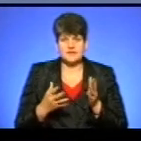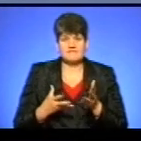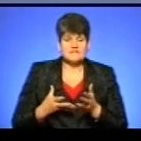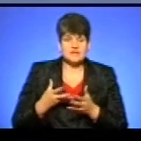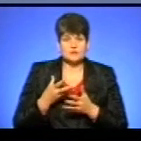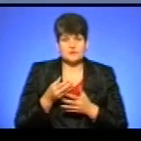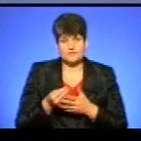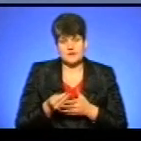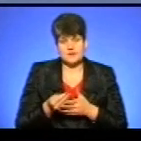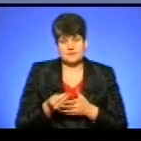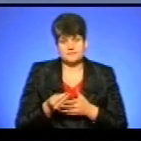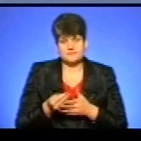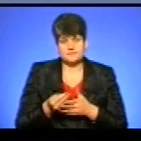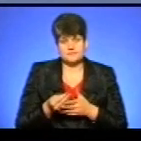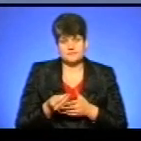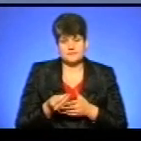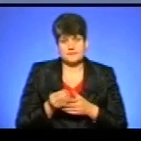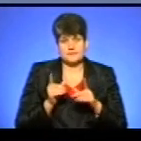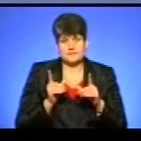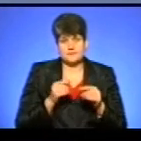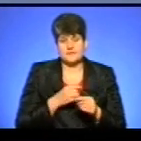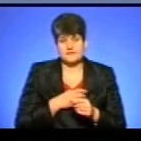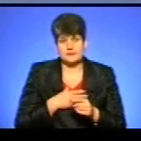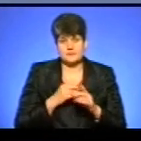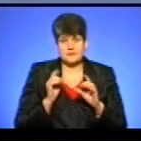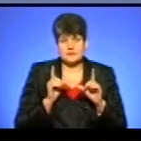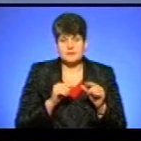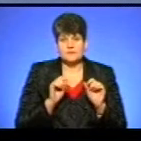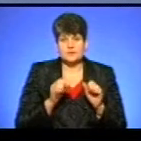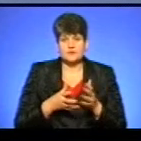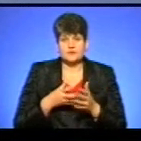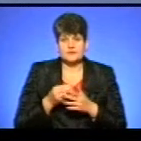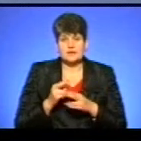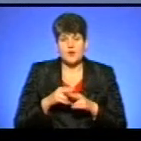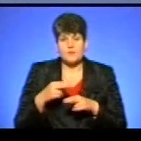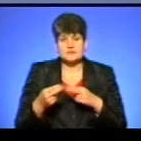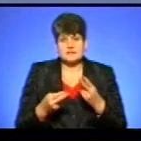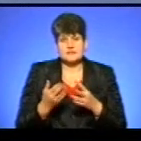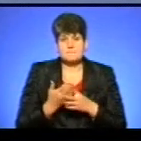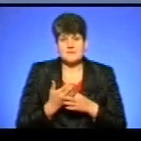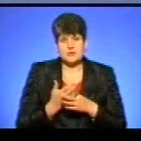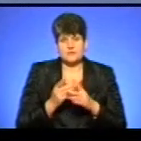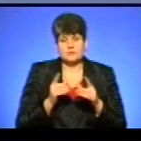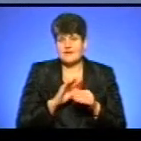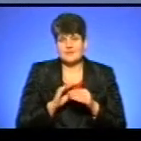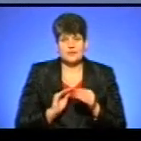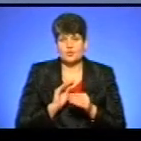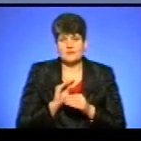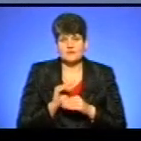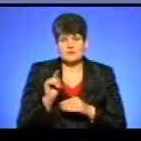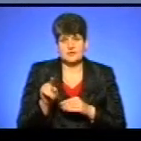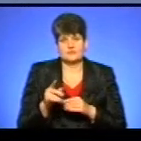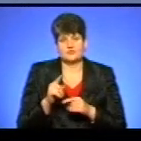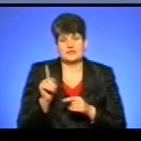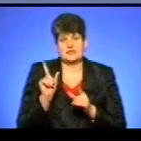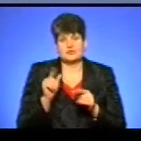фінансувати в даному випадку перевізників. Ми можемо фінансувати перевізників лише як компенсацію пільгового проїзду, а не доплачувати їм за те, що вони є по